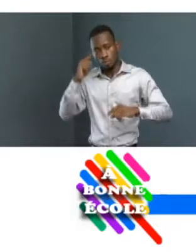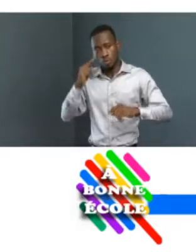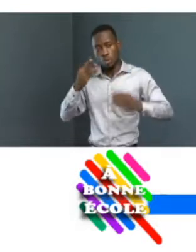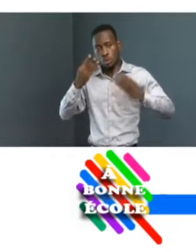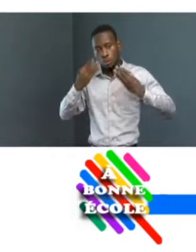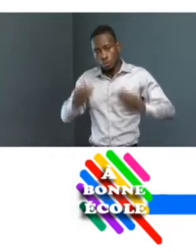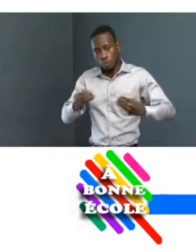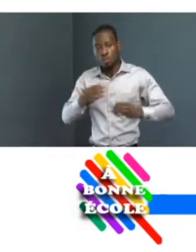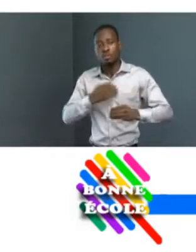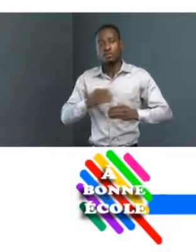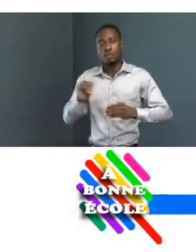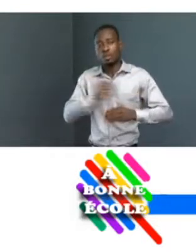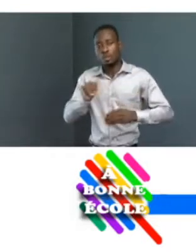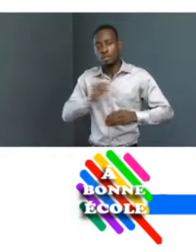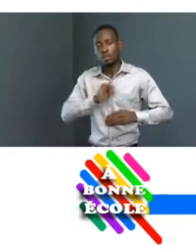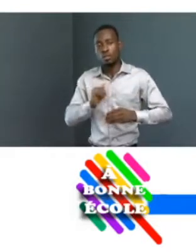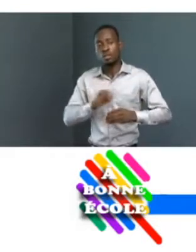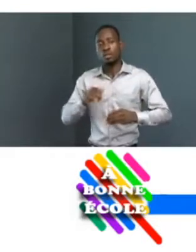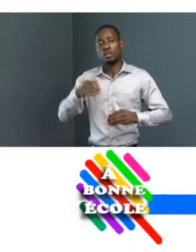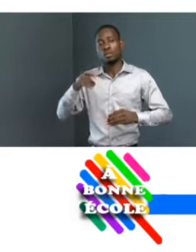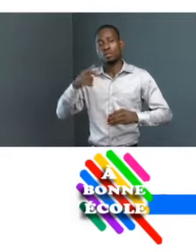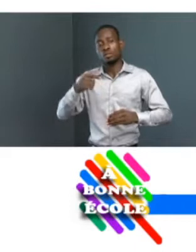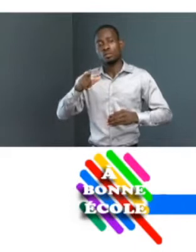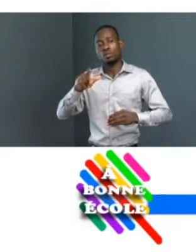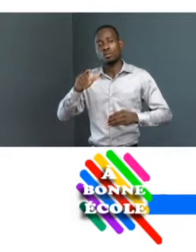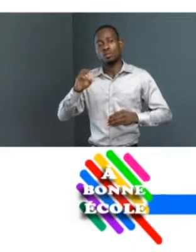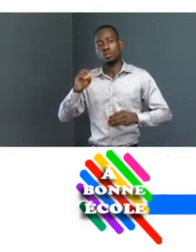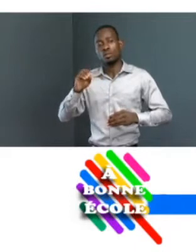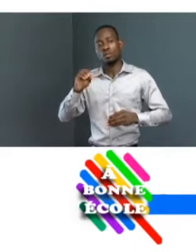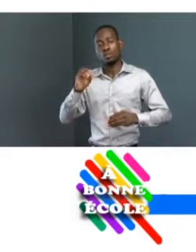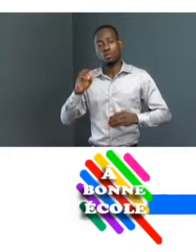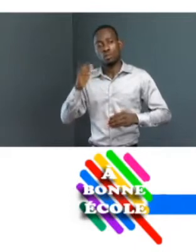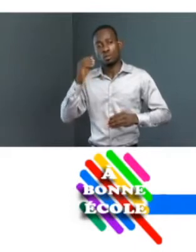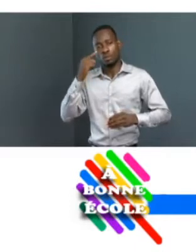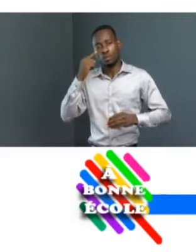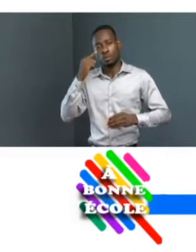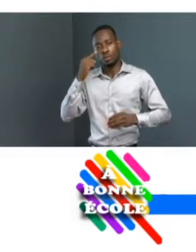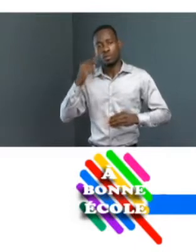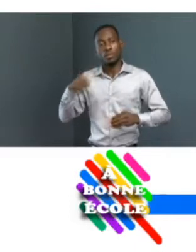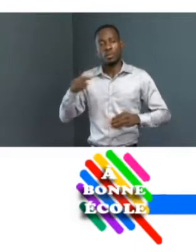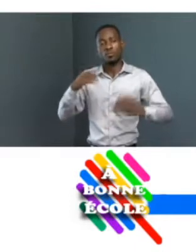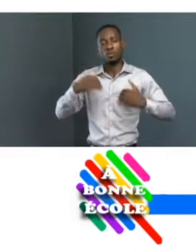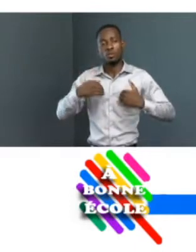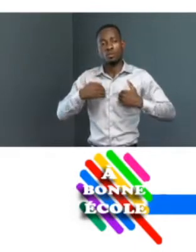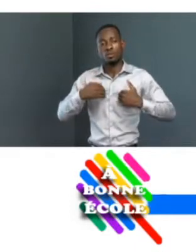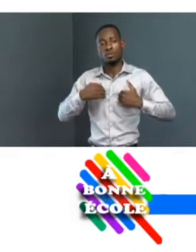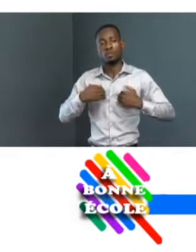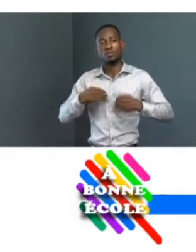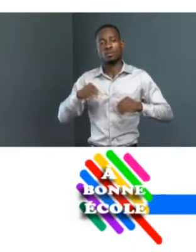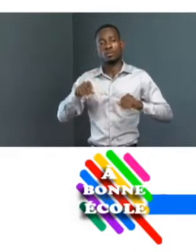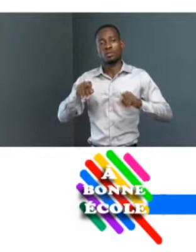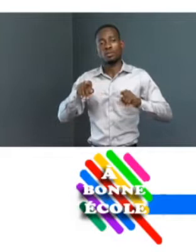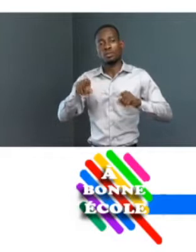et nettoyer le globe oculaire. Ensuite, vous avez les